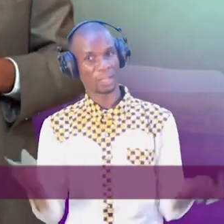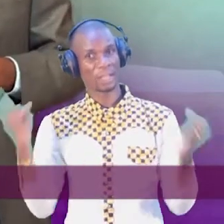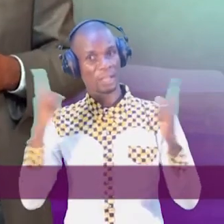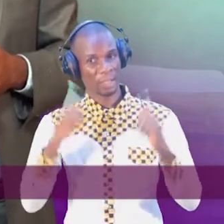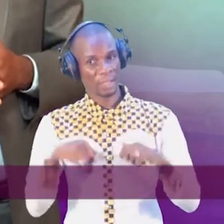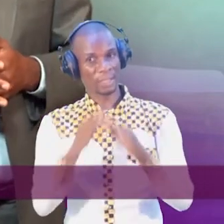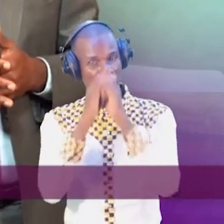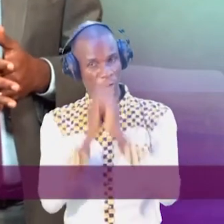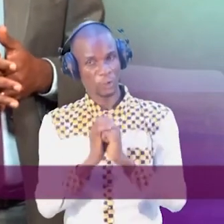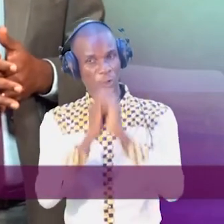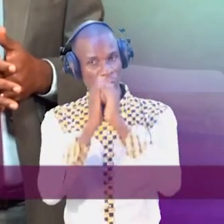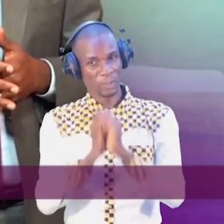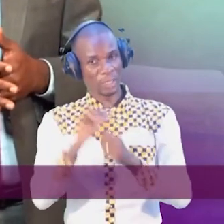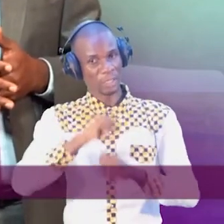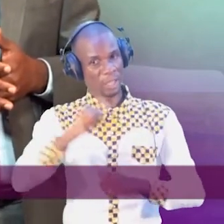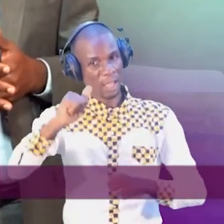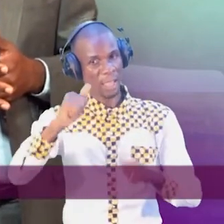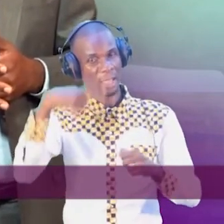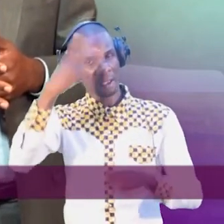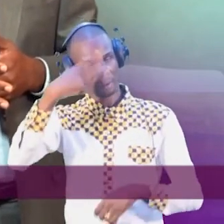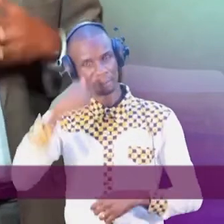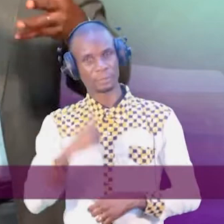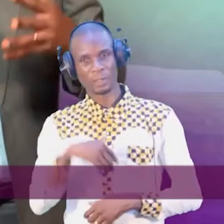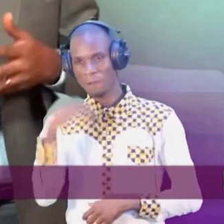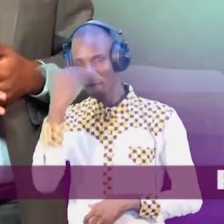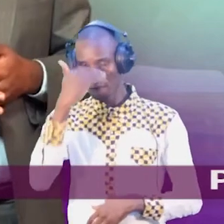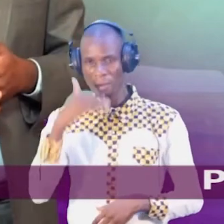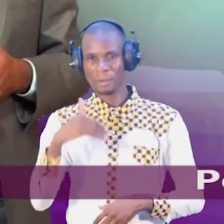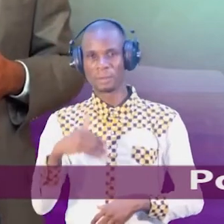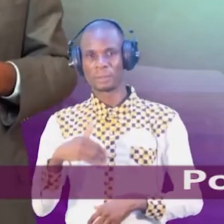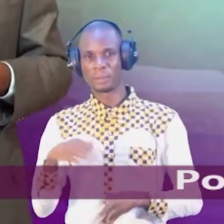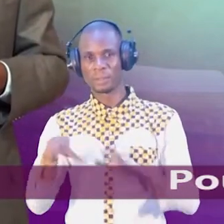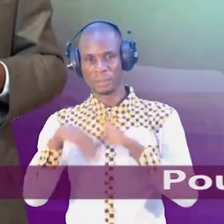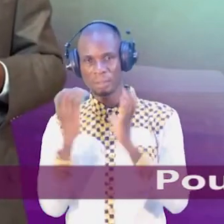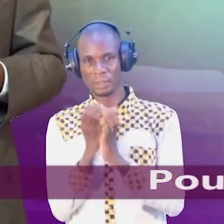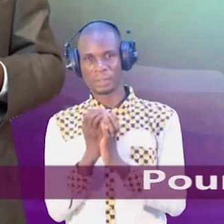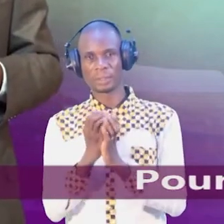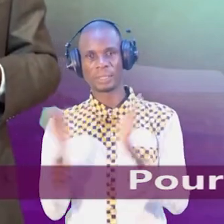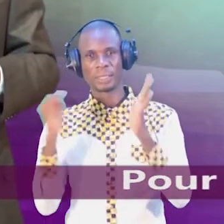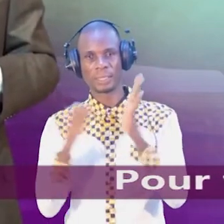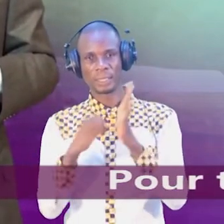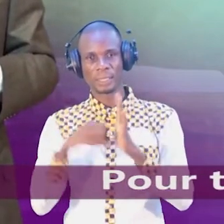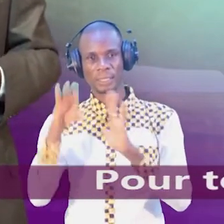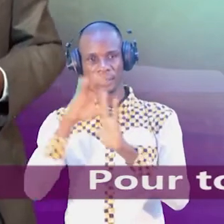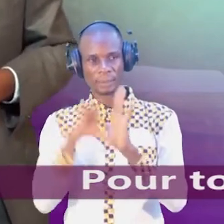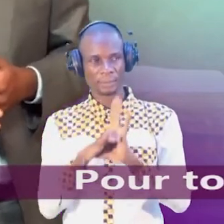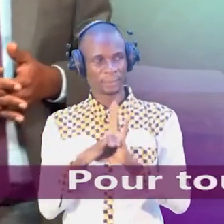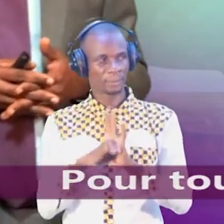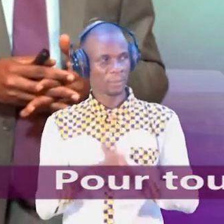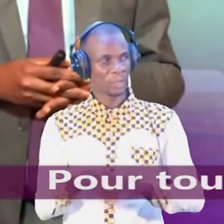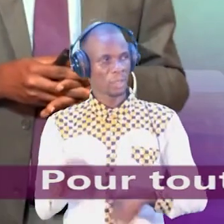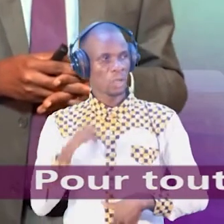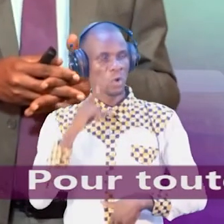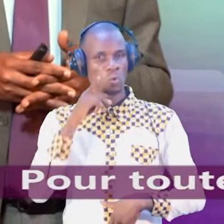ezali elaka oyo nzambe asali epa ya bana ezali bango komienia baboti na bango totala